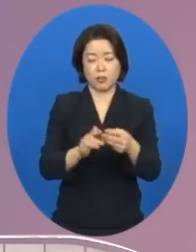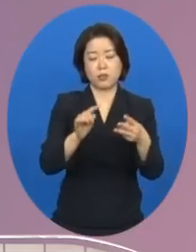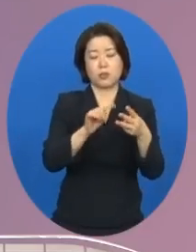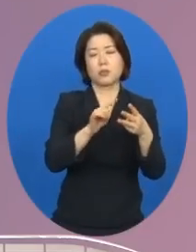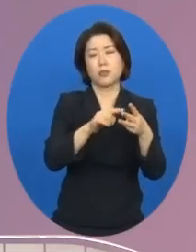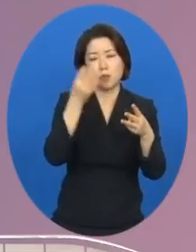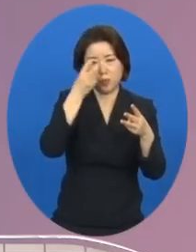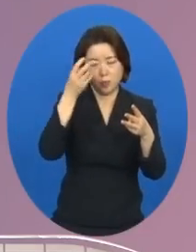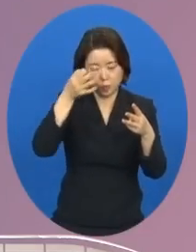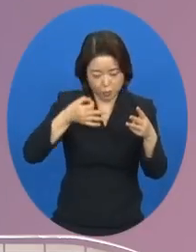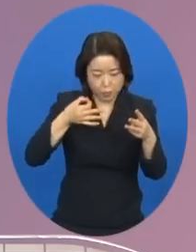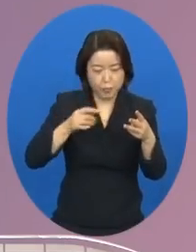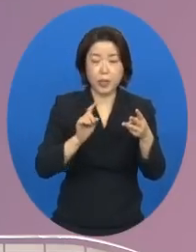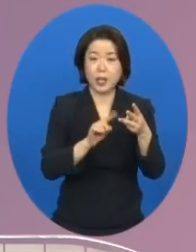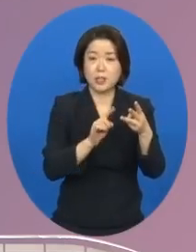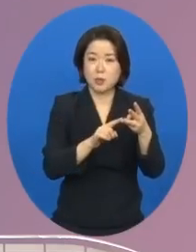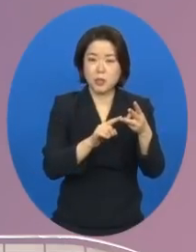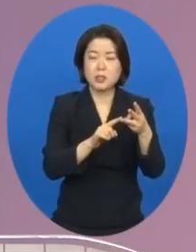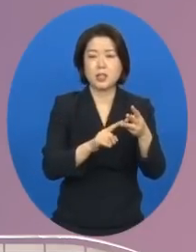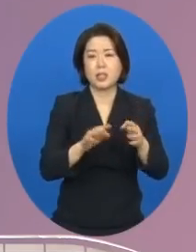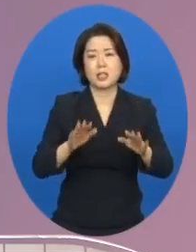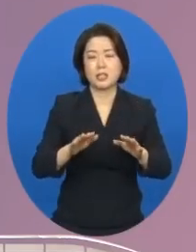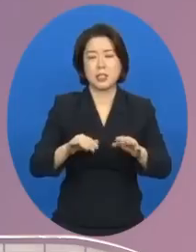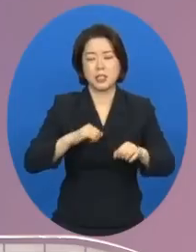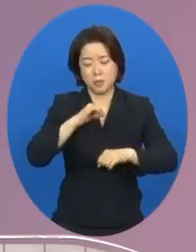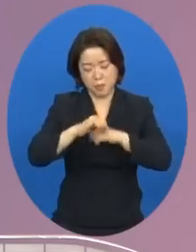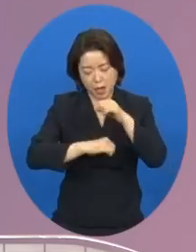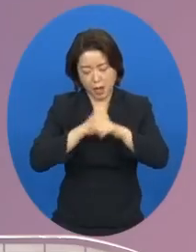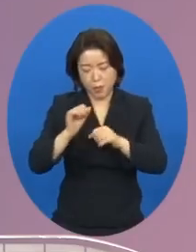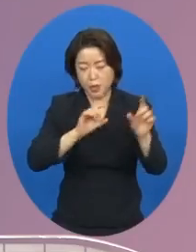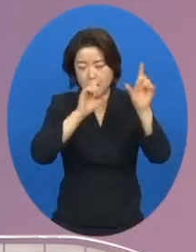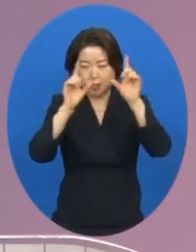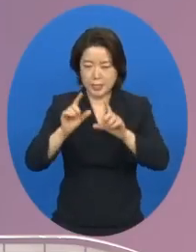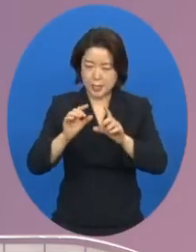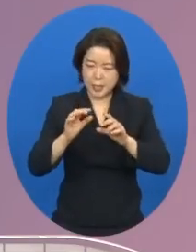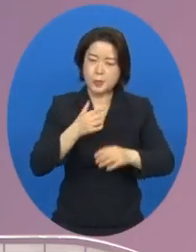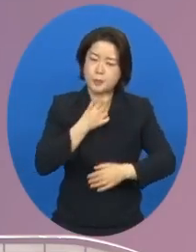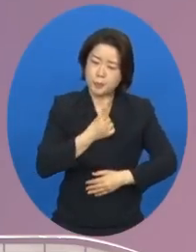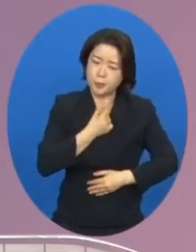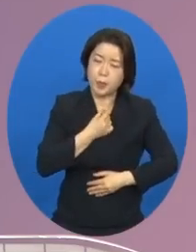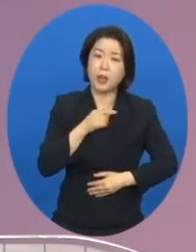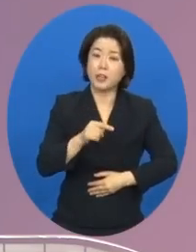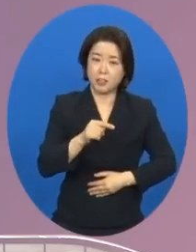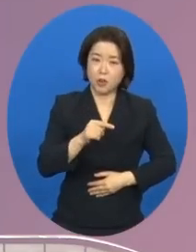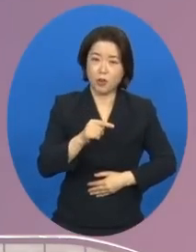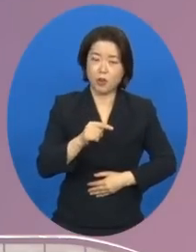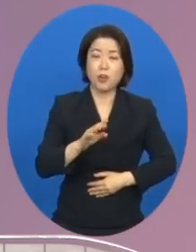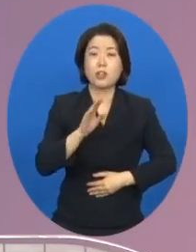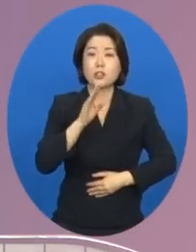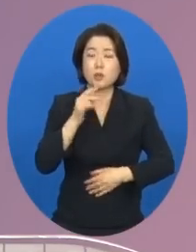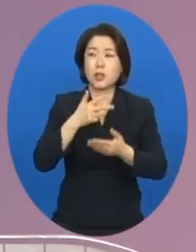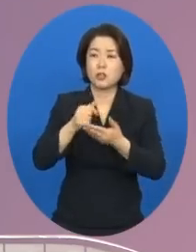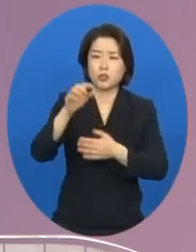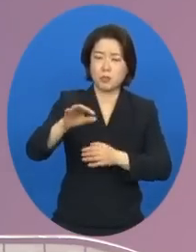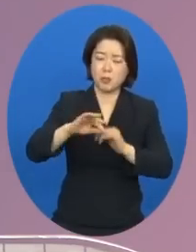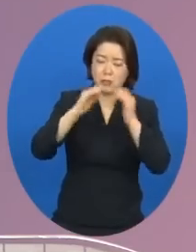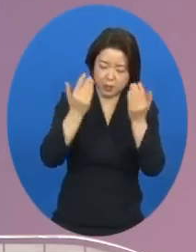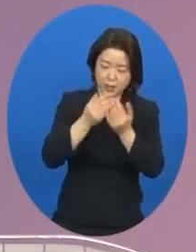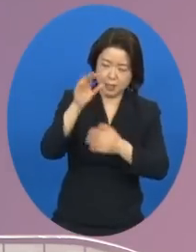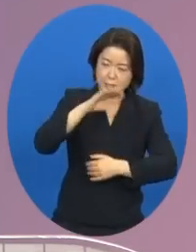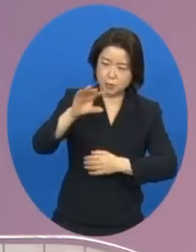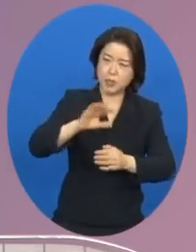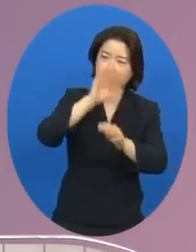번째는 이제는 마음대로 살아보려고 하는 거, 이제는 정말 주님 앞에 다